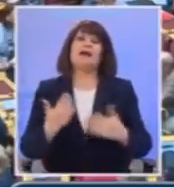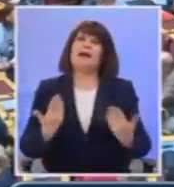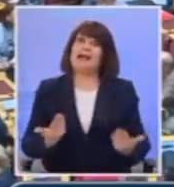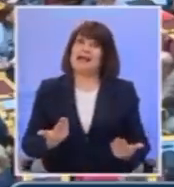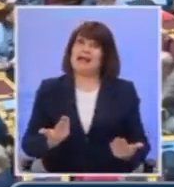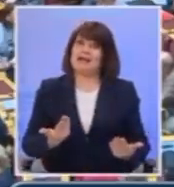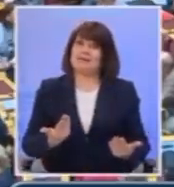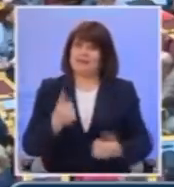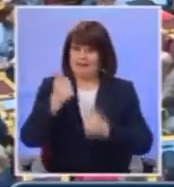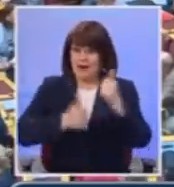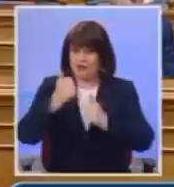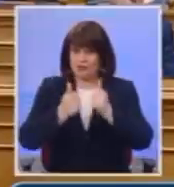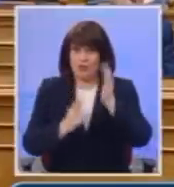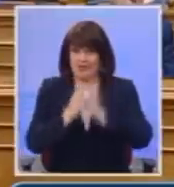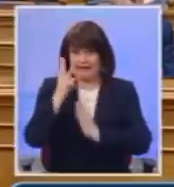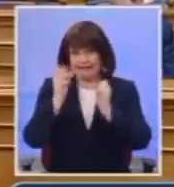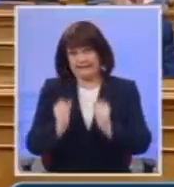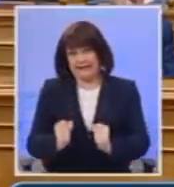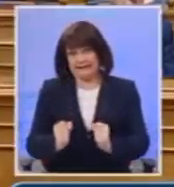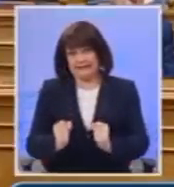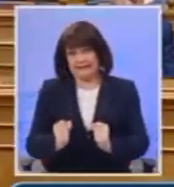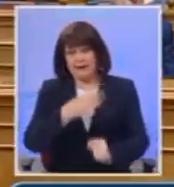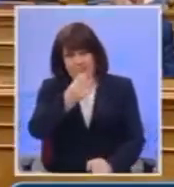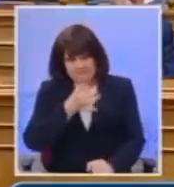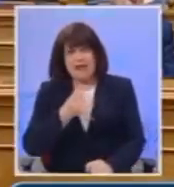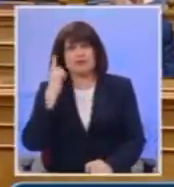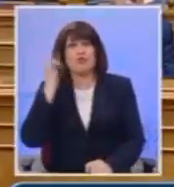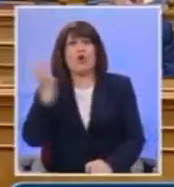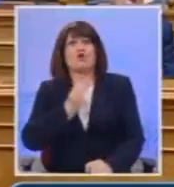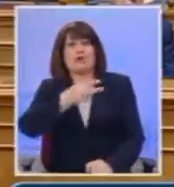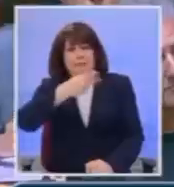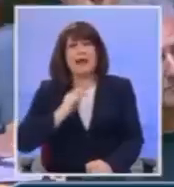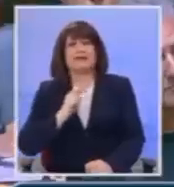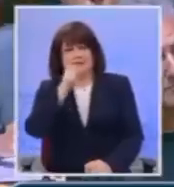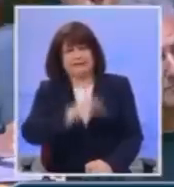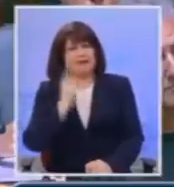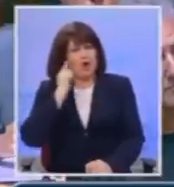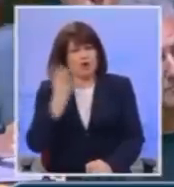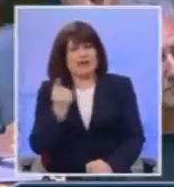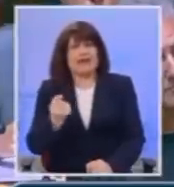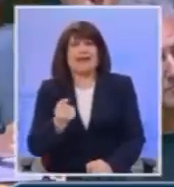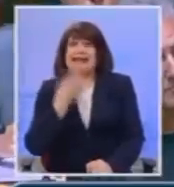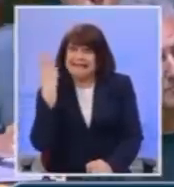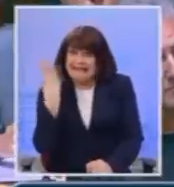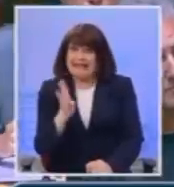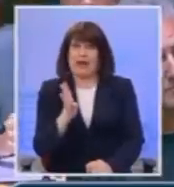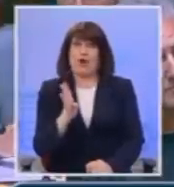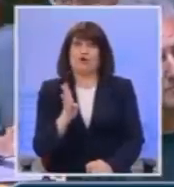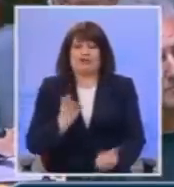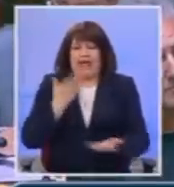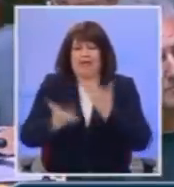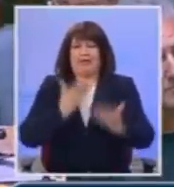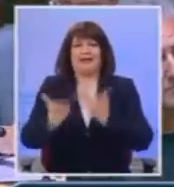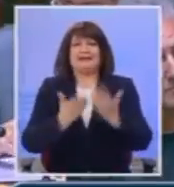προκυρήσονται 13 θέσεις, δώστε μου εσείς μια λογική εξήγηση, σαν λογικός άνθρωπος που είστε. 400 αιτήσεις